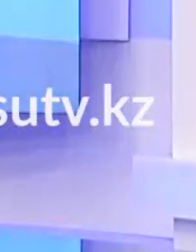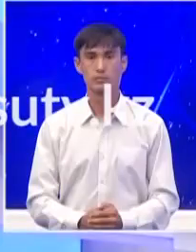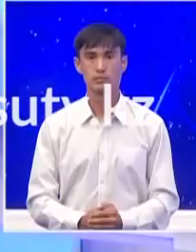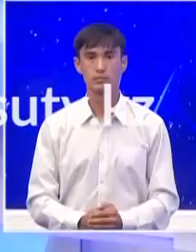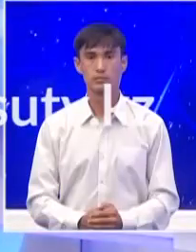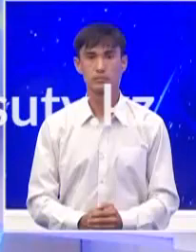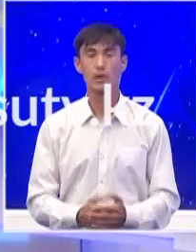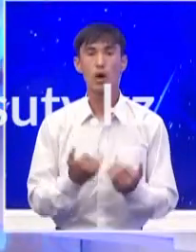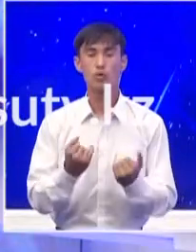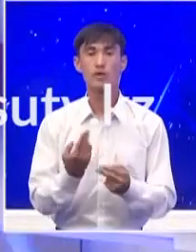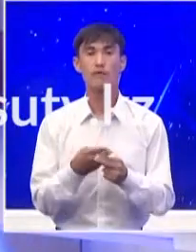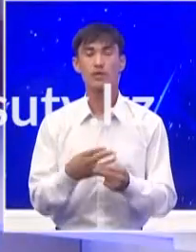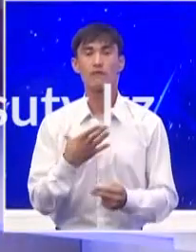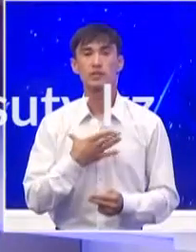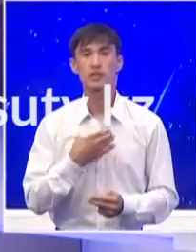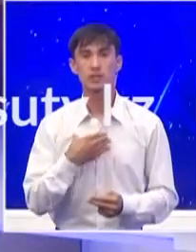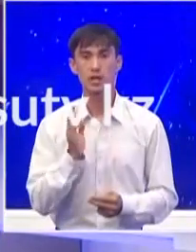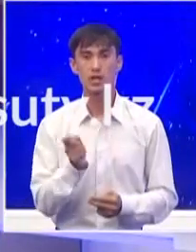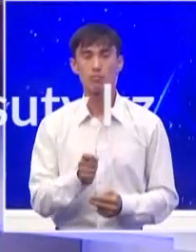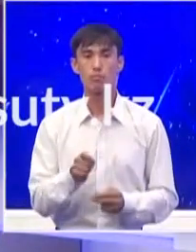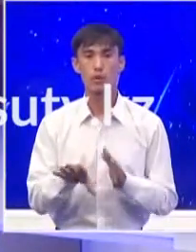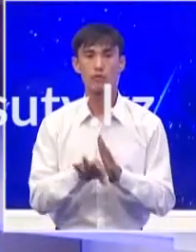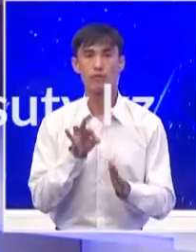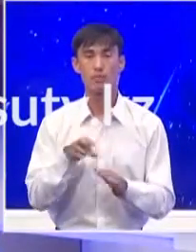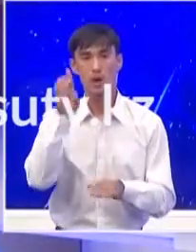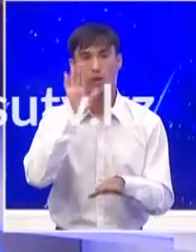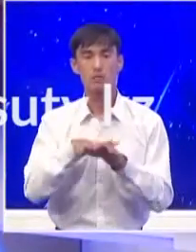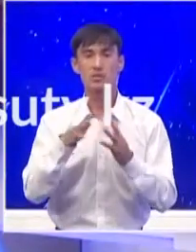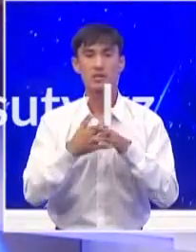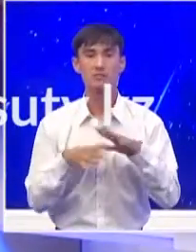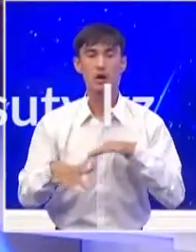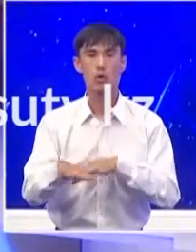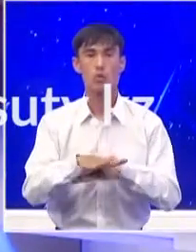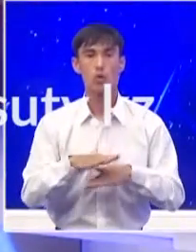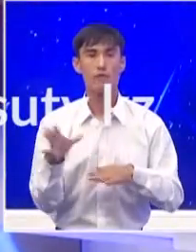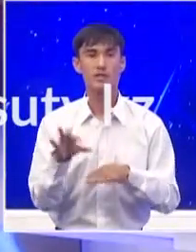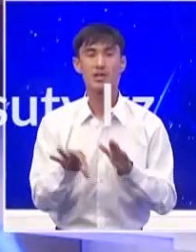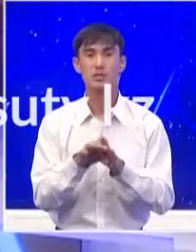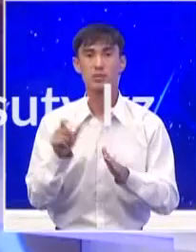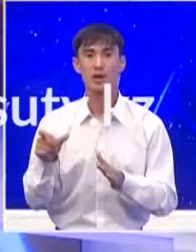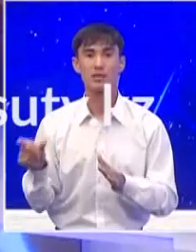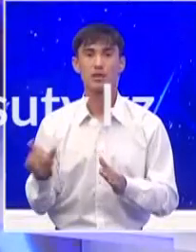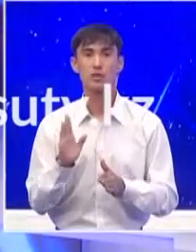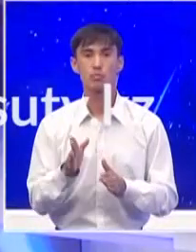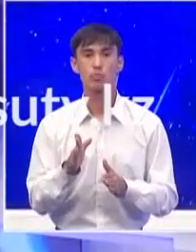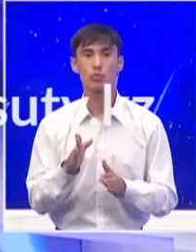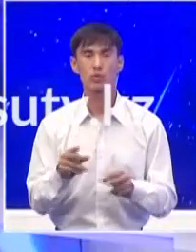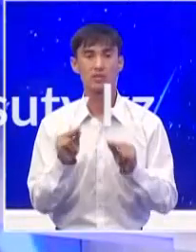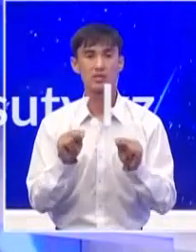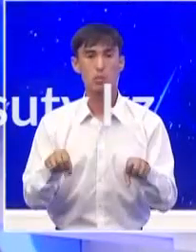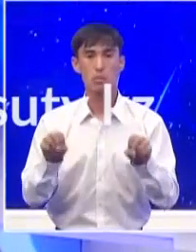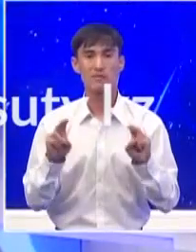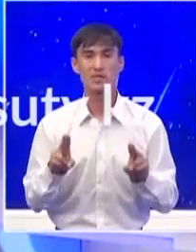уже в это воскресенье пройдут выборы акимов сельских округов все избранные кандидаты будут настоящими